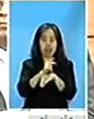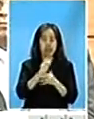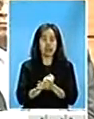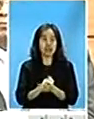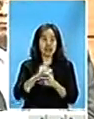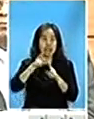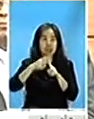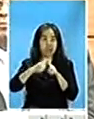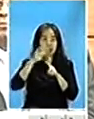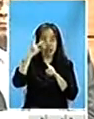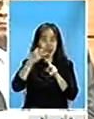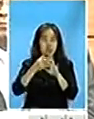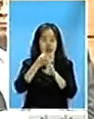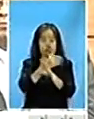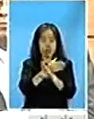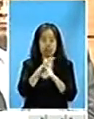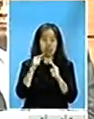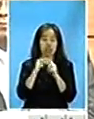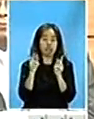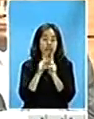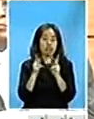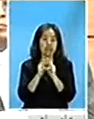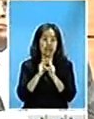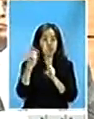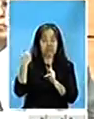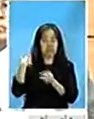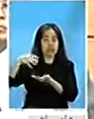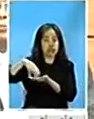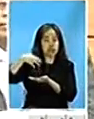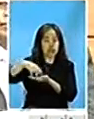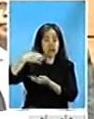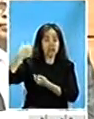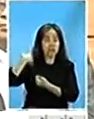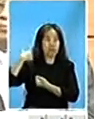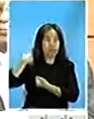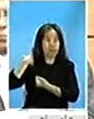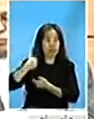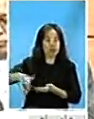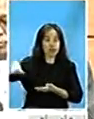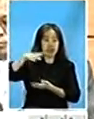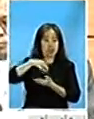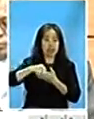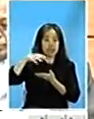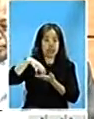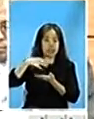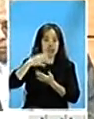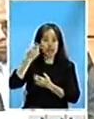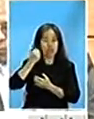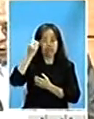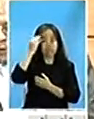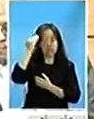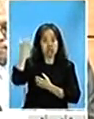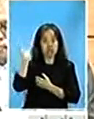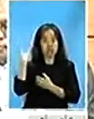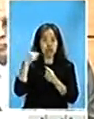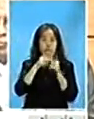2เดือนที่ผ่านมากรรมาธิการเสียงข้างน้อยก็ได้กลับมารายงานให้กับพวกกับผมได้รับทราบถึงการ